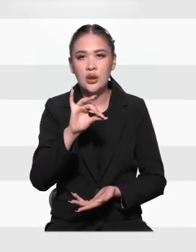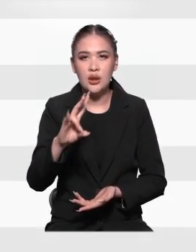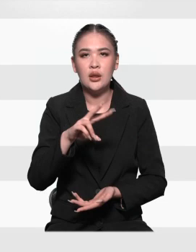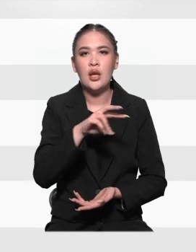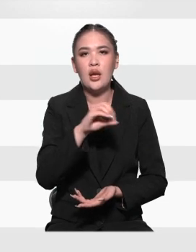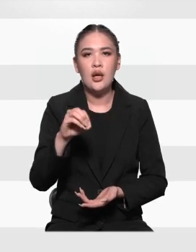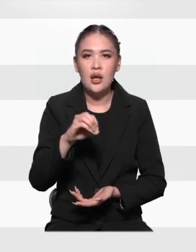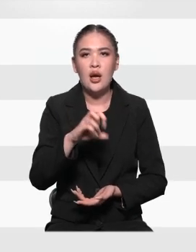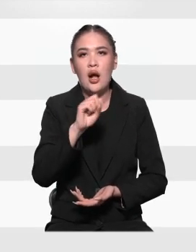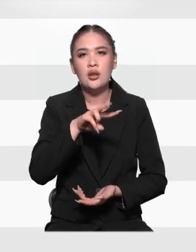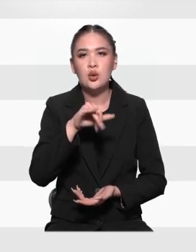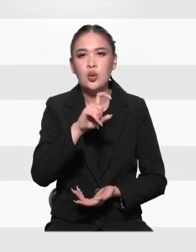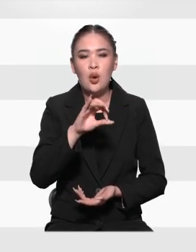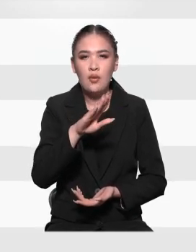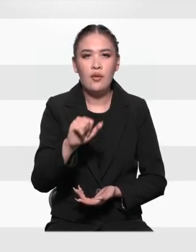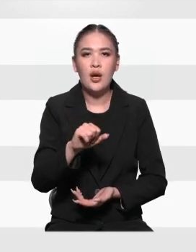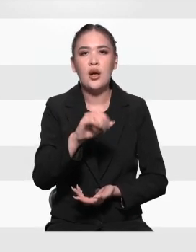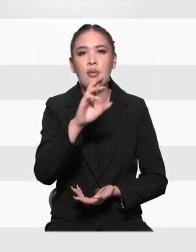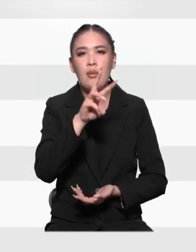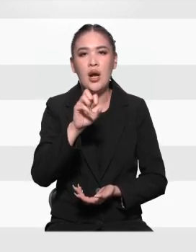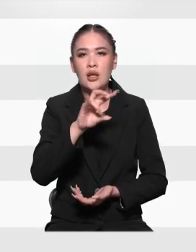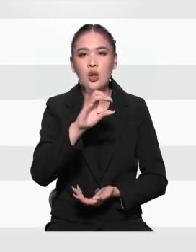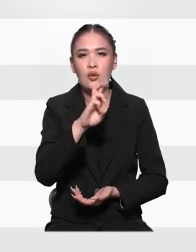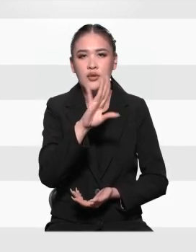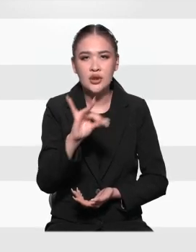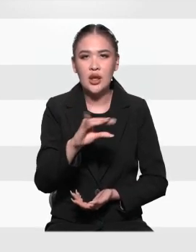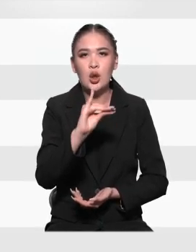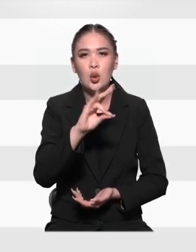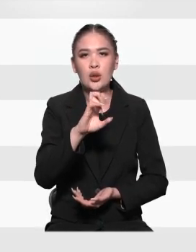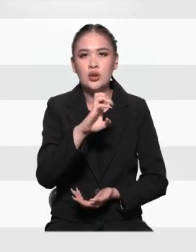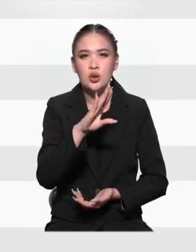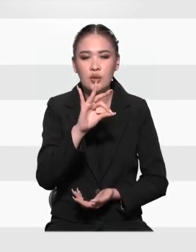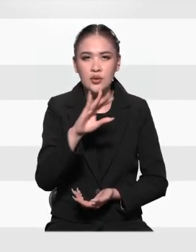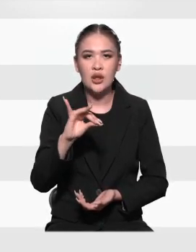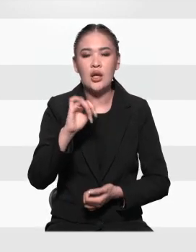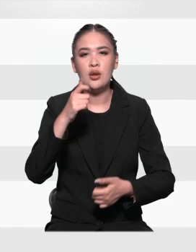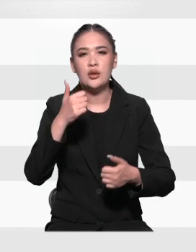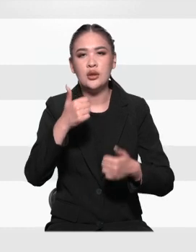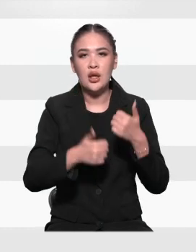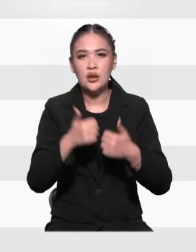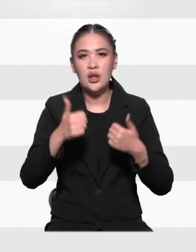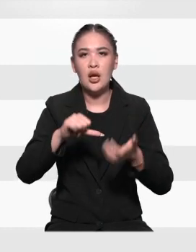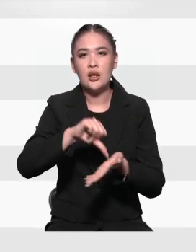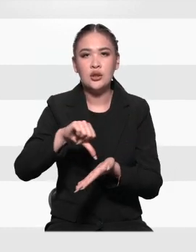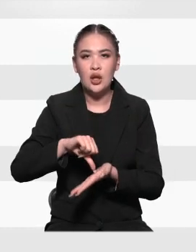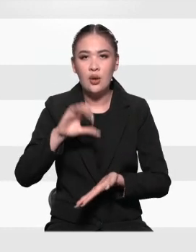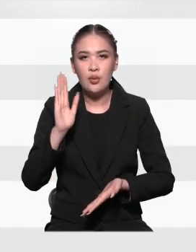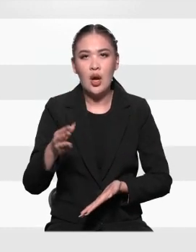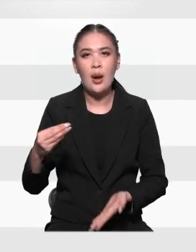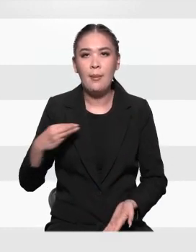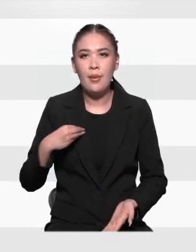Ле, Арина Алтухова, Константин Малиновский, Ирина Юнусметова сынды сайыпқырандар. Естеріңізге салайық,